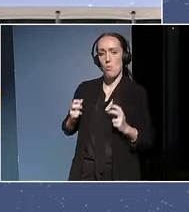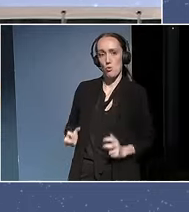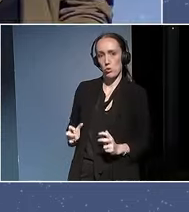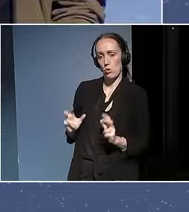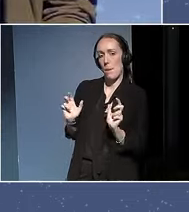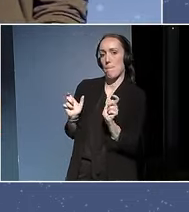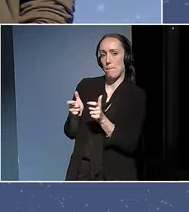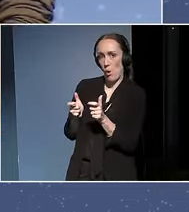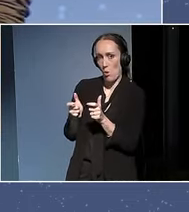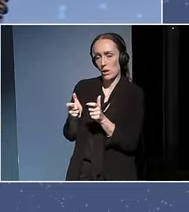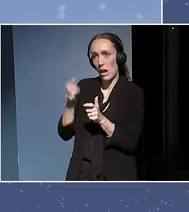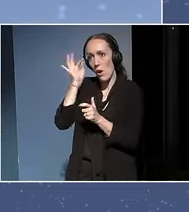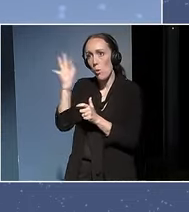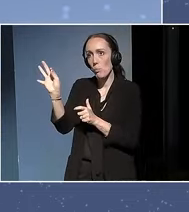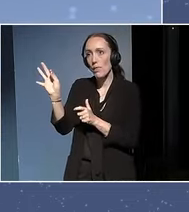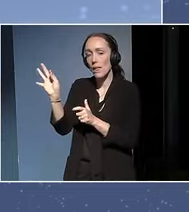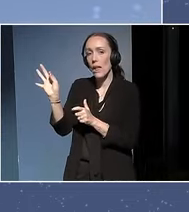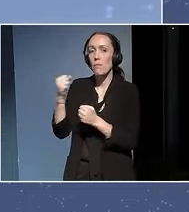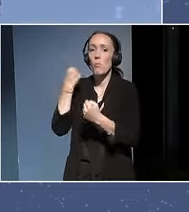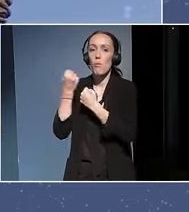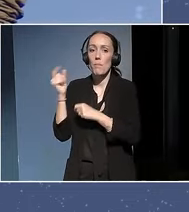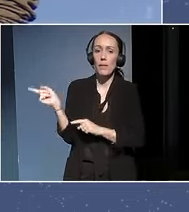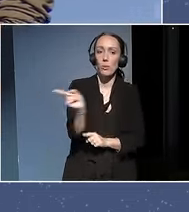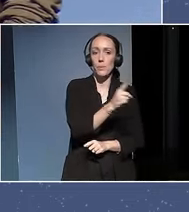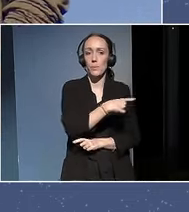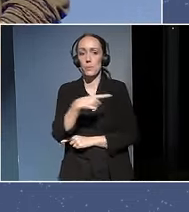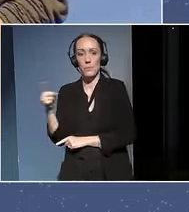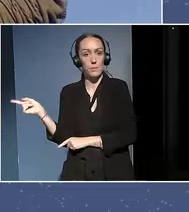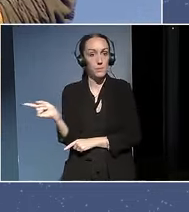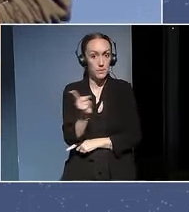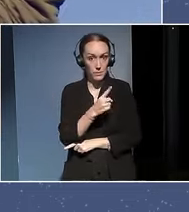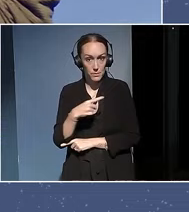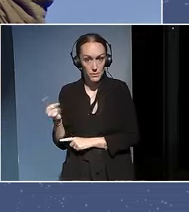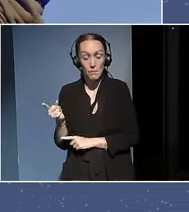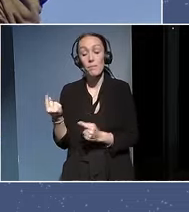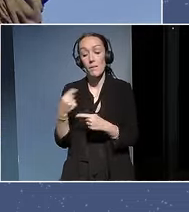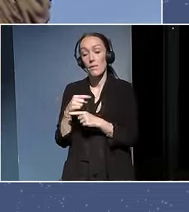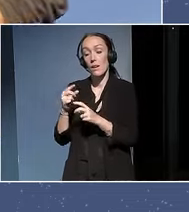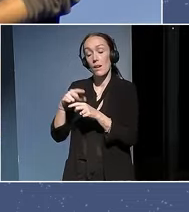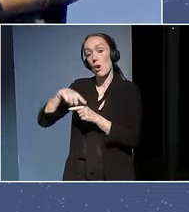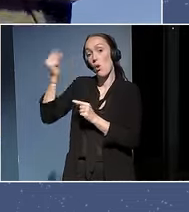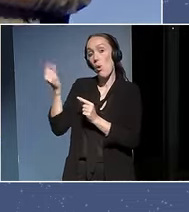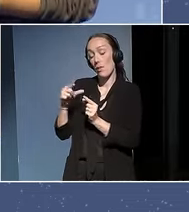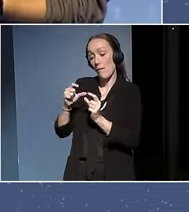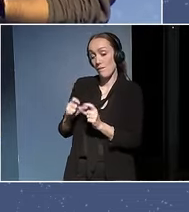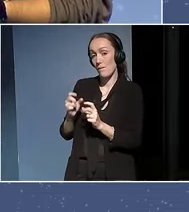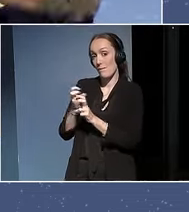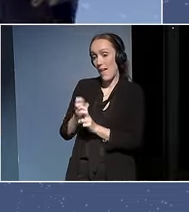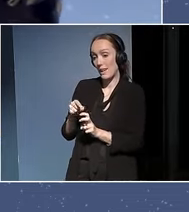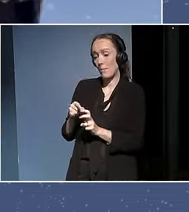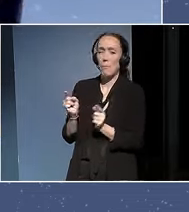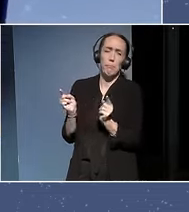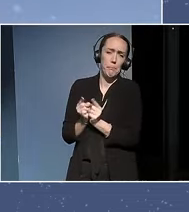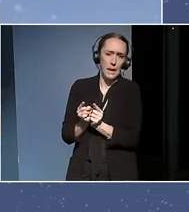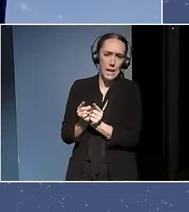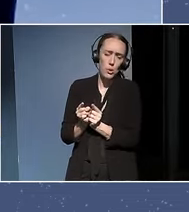permettevano poi il movimento laterale della coda qu le prime vertebre non hanno spine così lunghe hanno spine leggermente più piccole